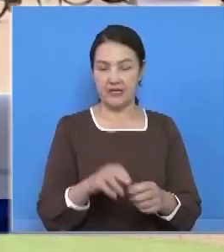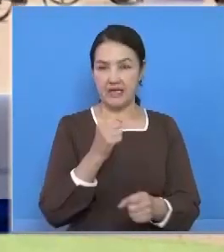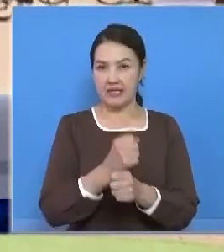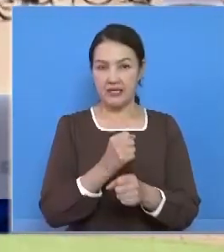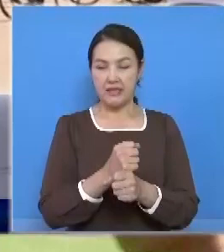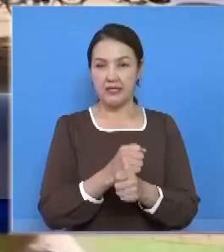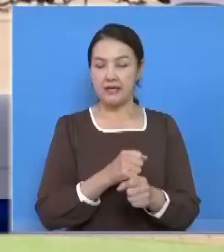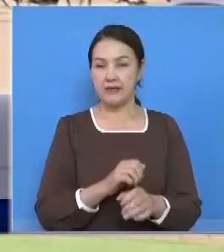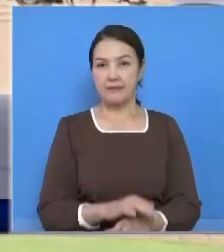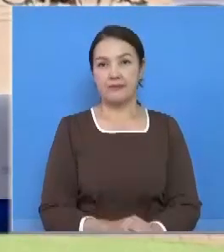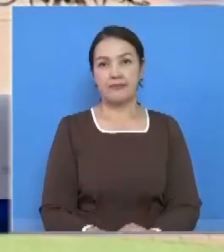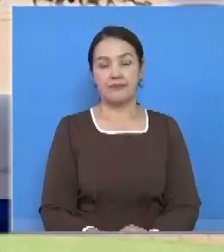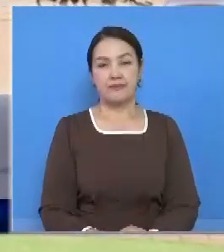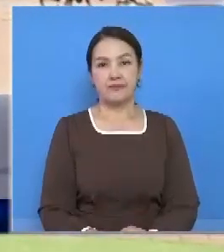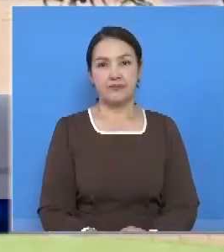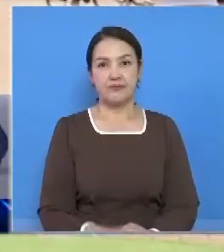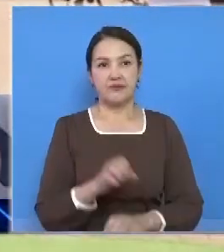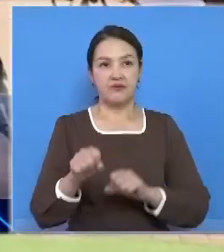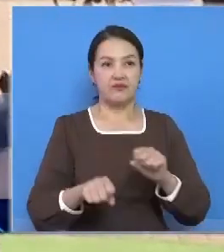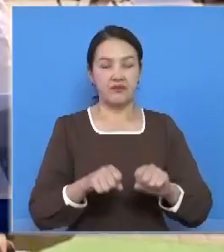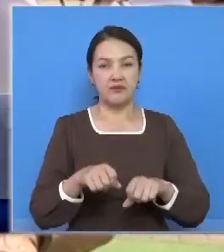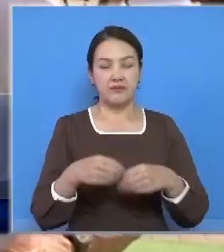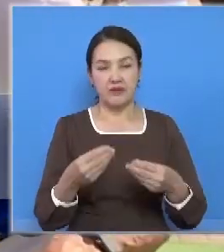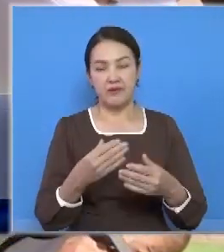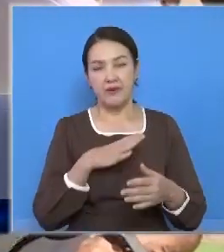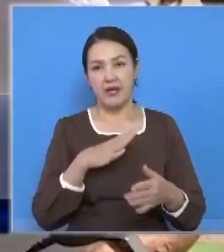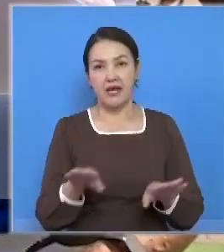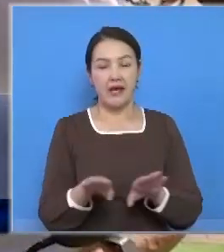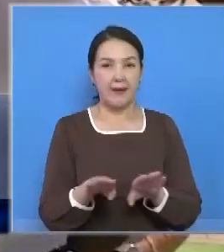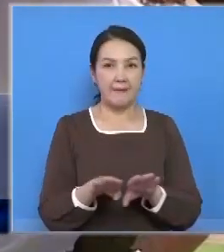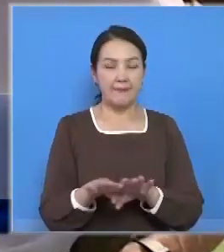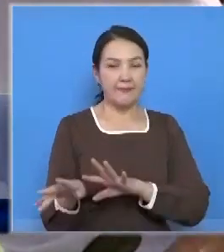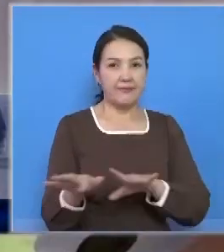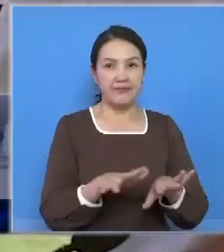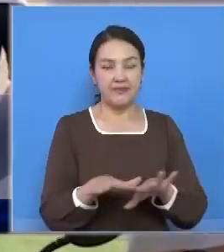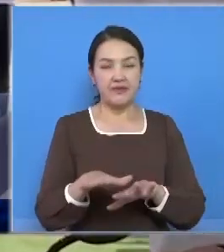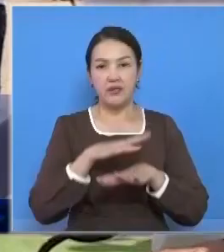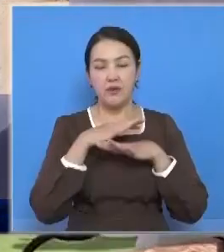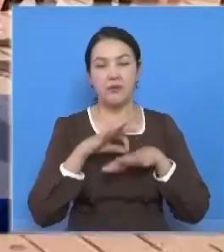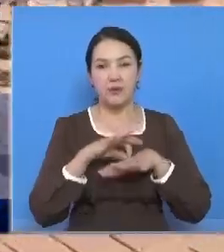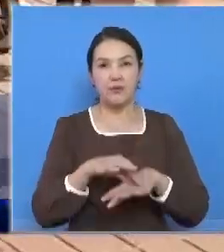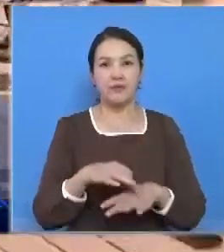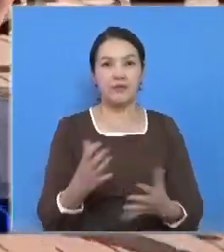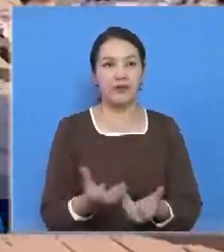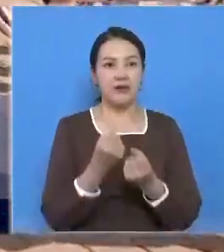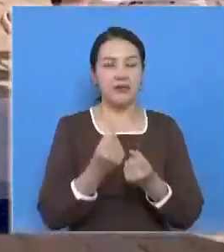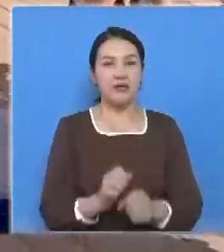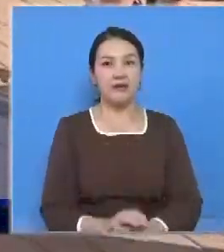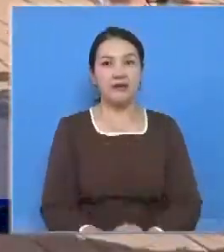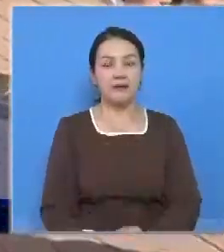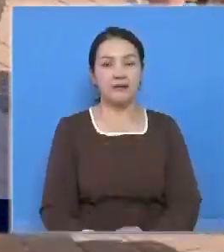істегендеріне велосипед көрсеткеніме ұзақ болды. Бұндай шаралар көп өтуін қолдаймын. Бірінші рет